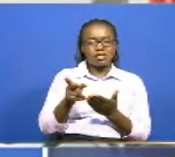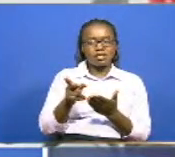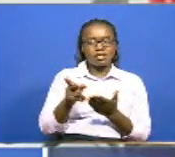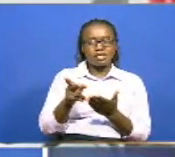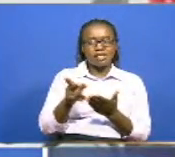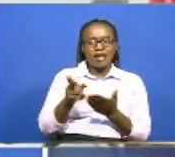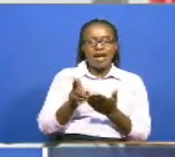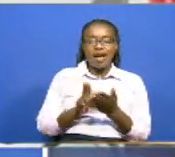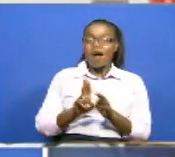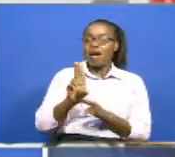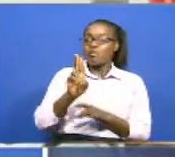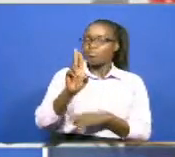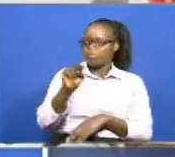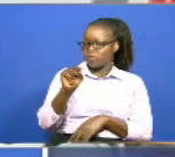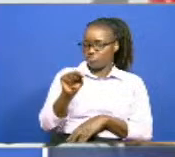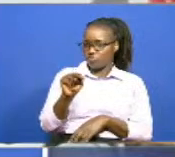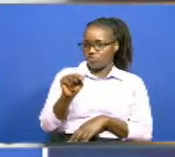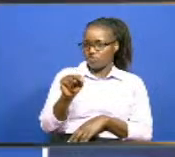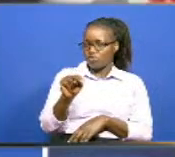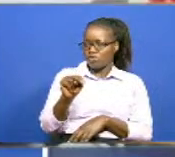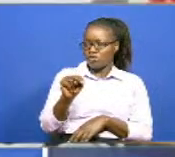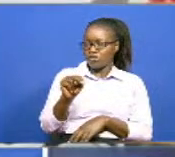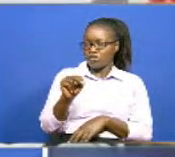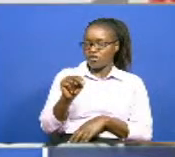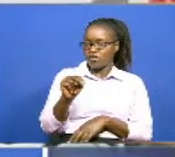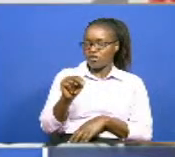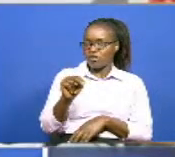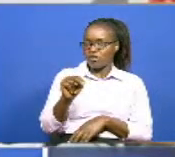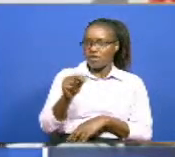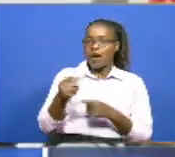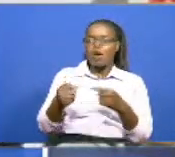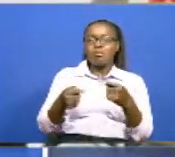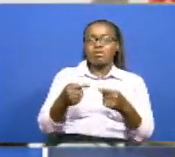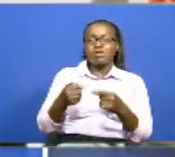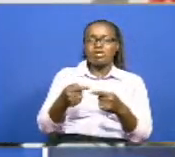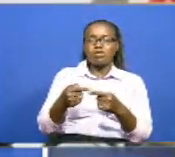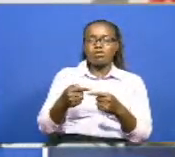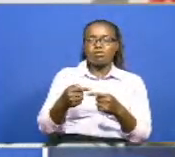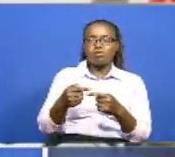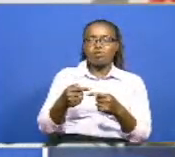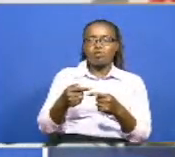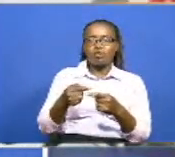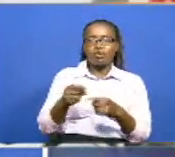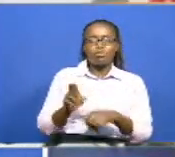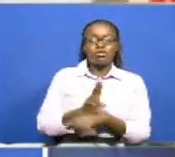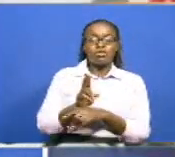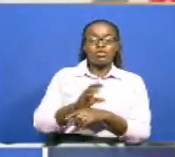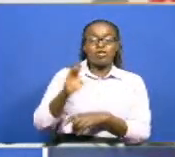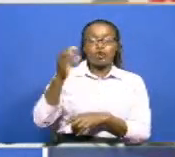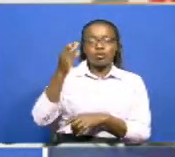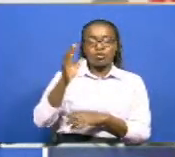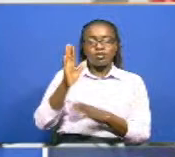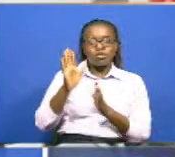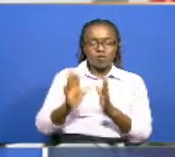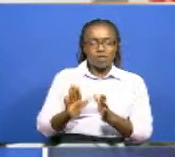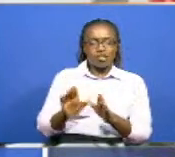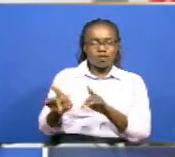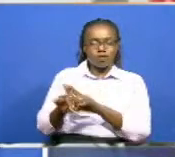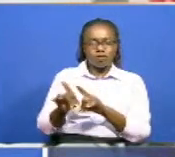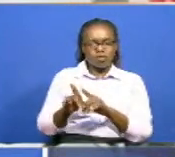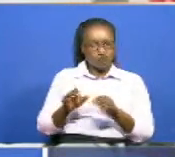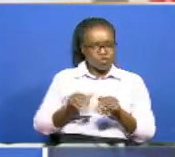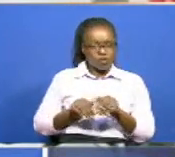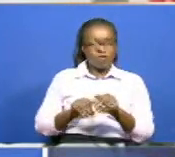up. We don't want the processors to exploit the consumers as well, so we are keeping track of